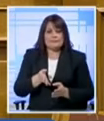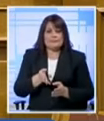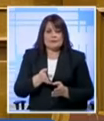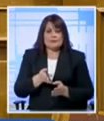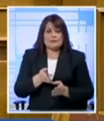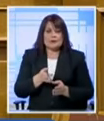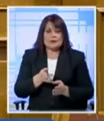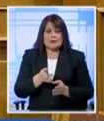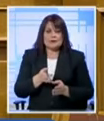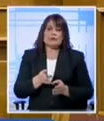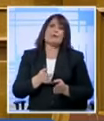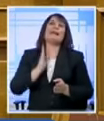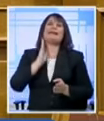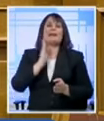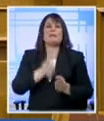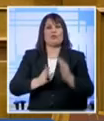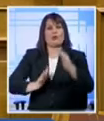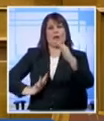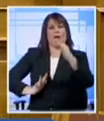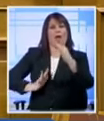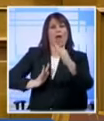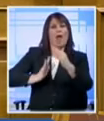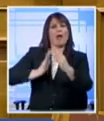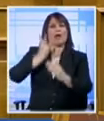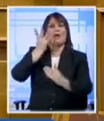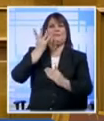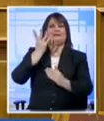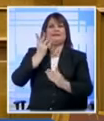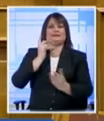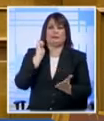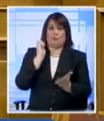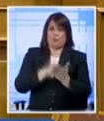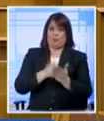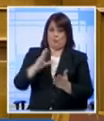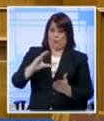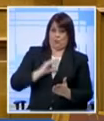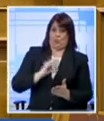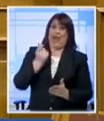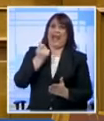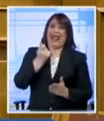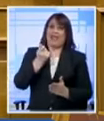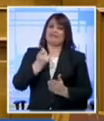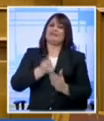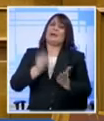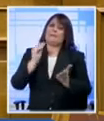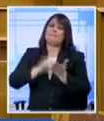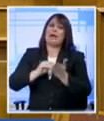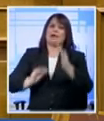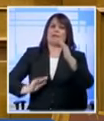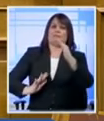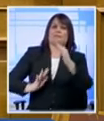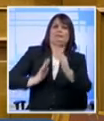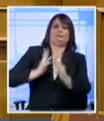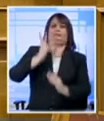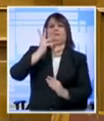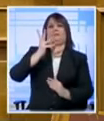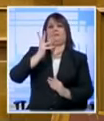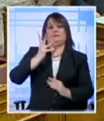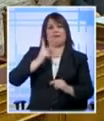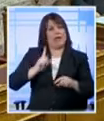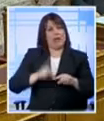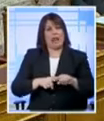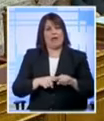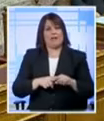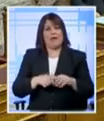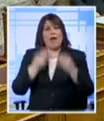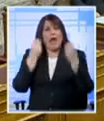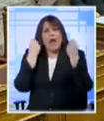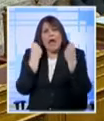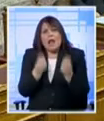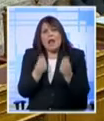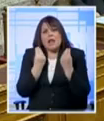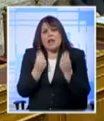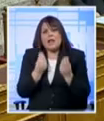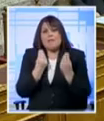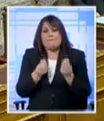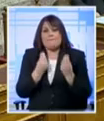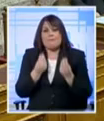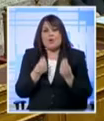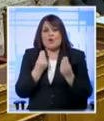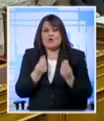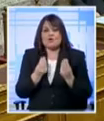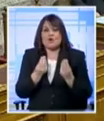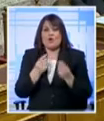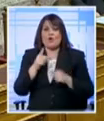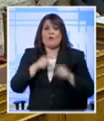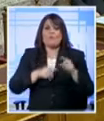η αναπτυξιακή εκκίνηση ξανά για αυτή τη χώρα. Αλίμονο εάν τα